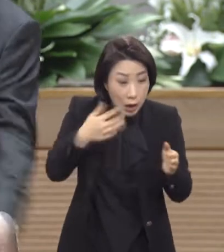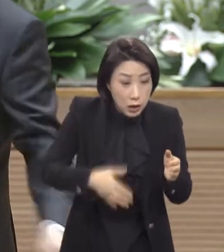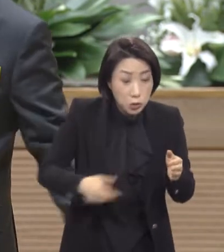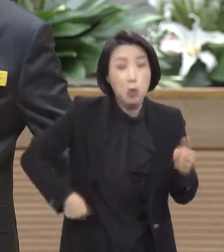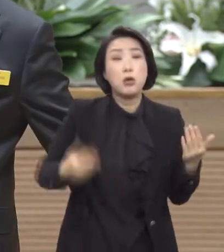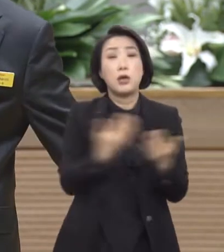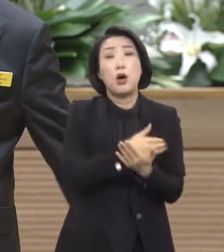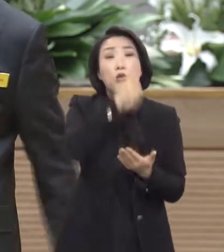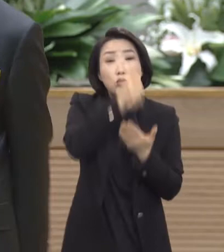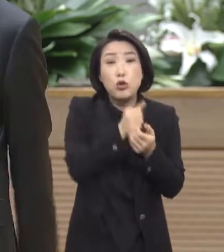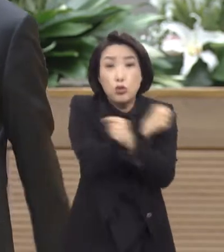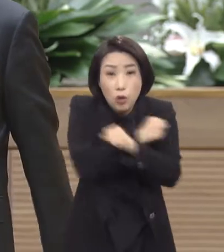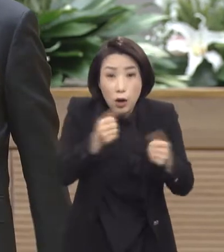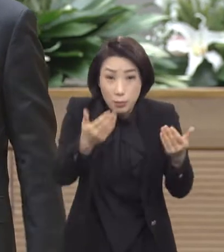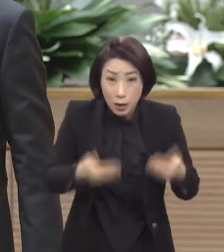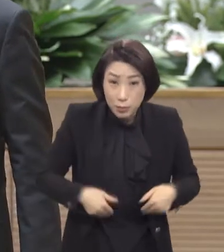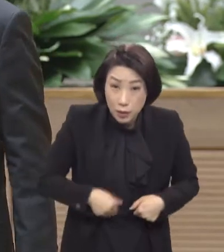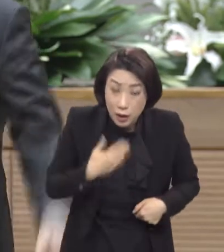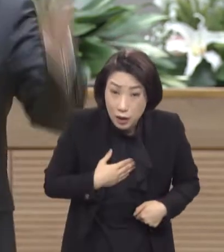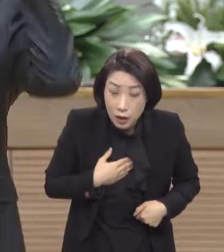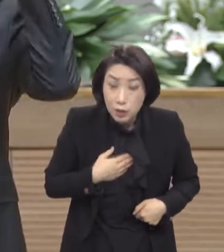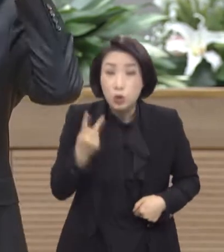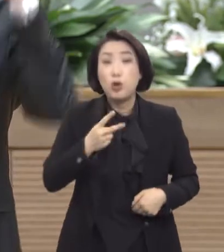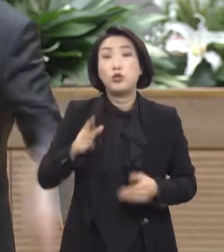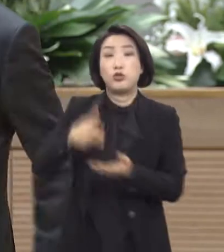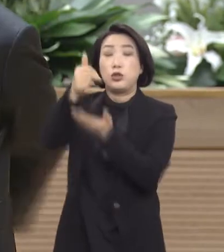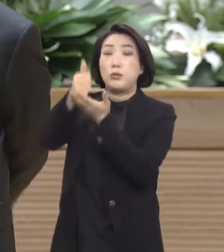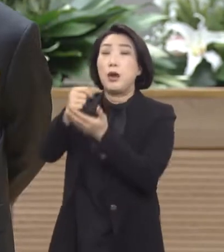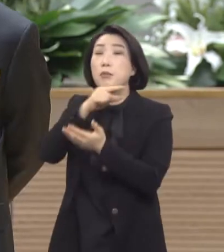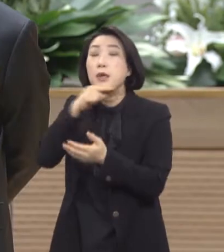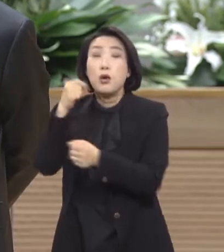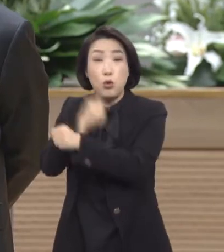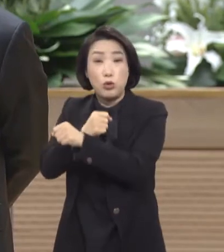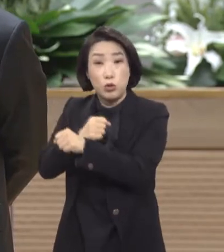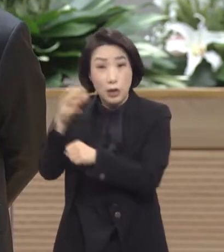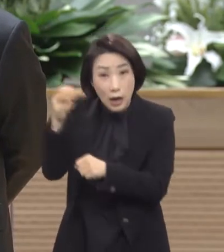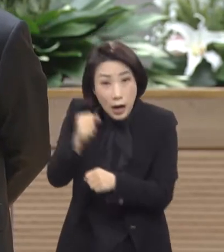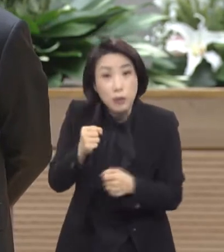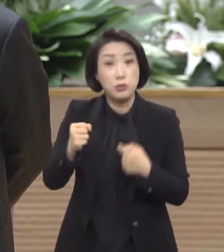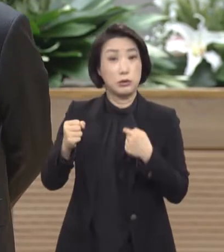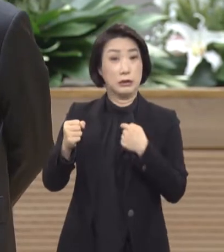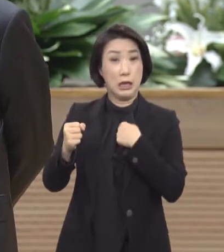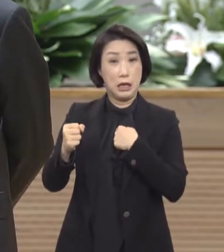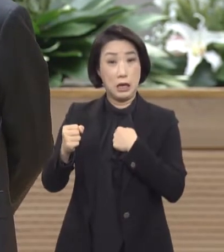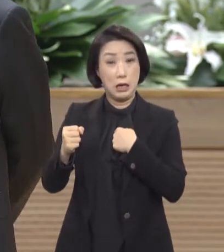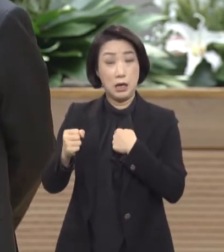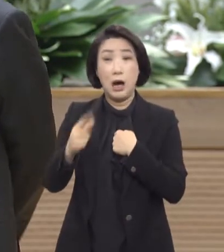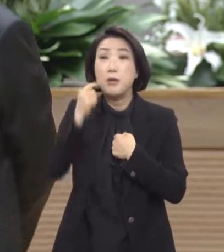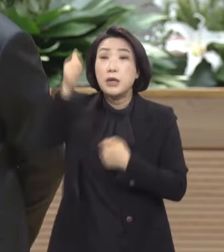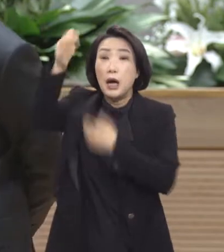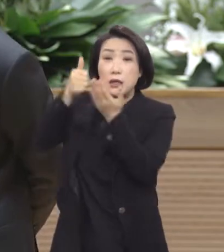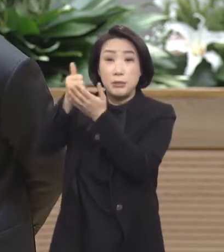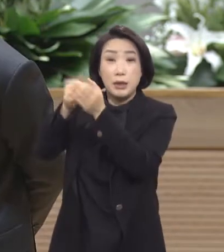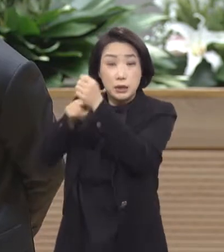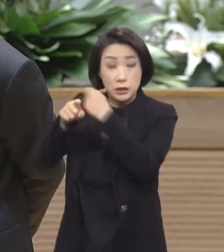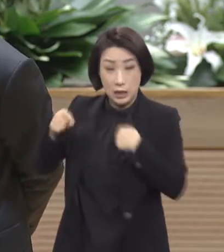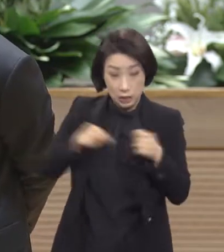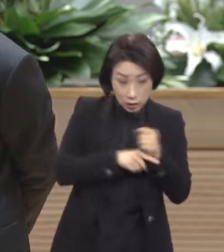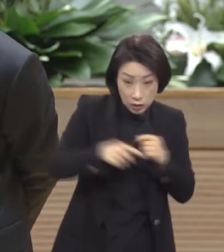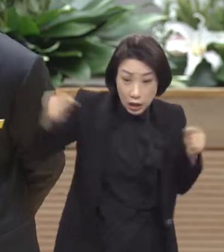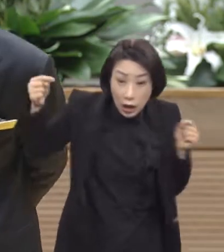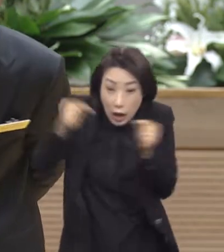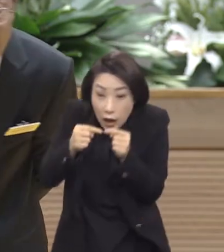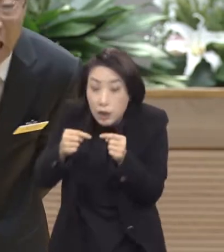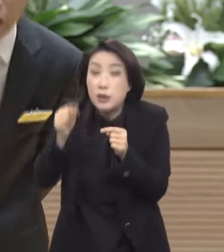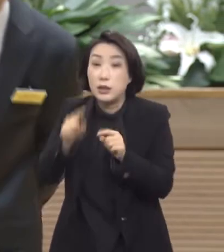회개하고 속죄함을 받고 그리고 주님의 피의 공로를 가지고 아버지와 뜻을 같이 해서 사는